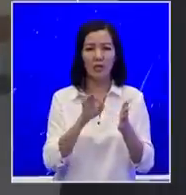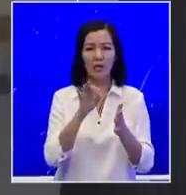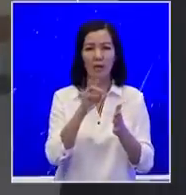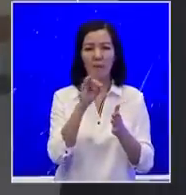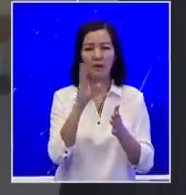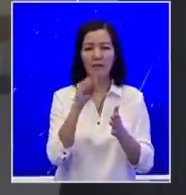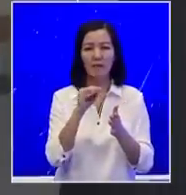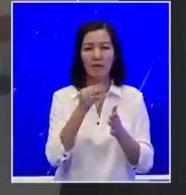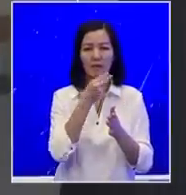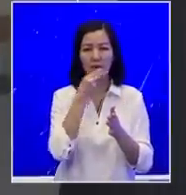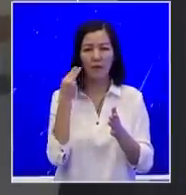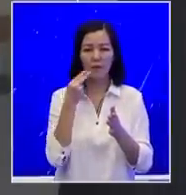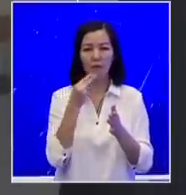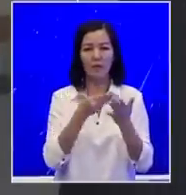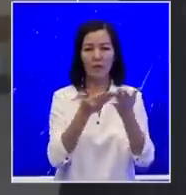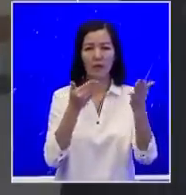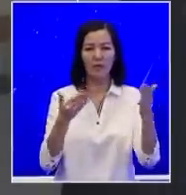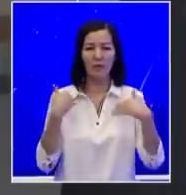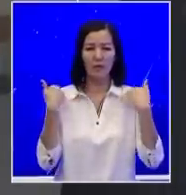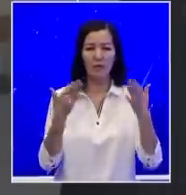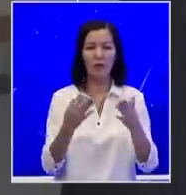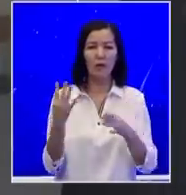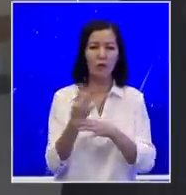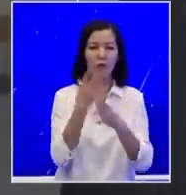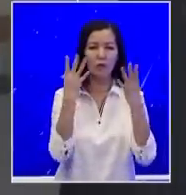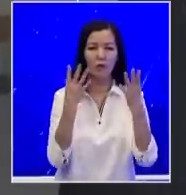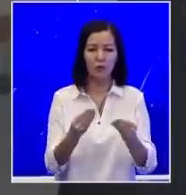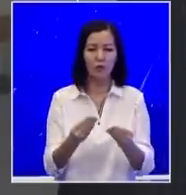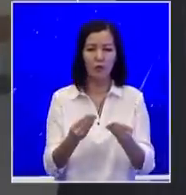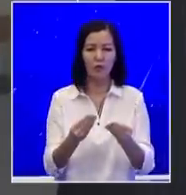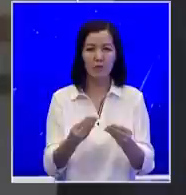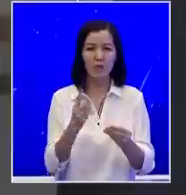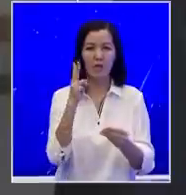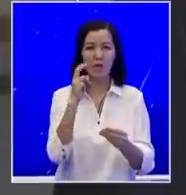да ауыз ашар беруде де біздің Жетісу еріктілері бүгін төртінші күн ішінде